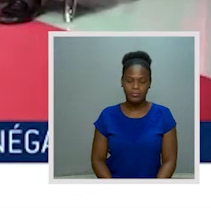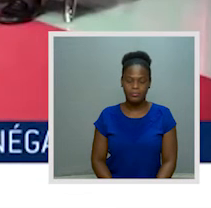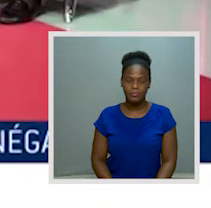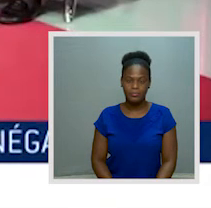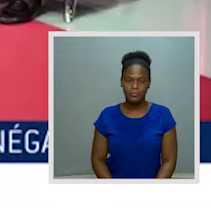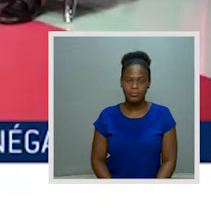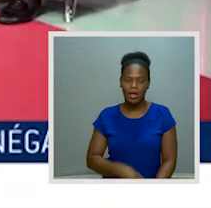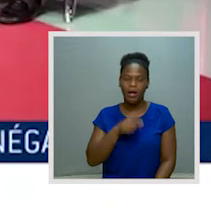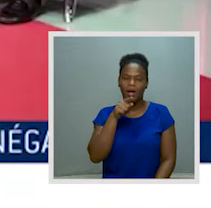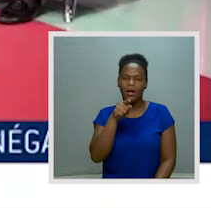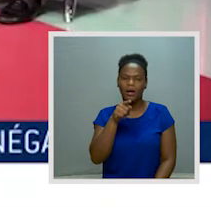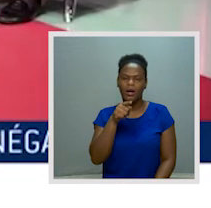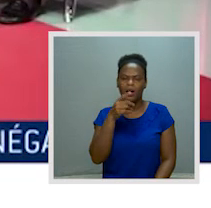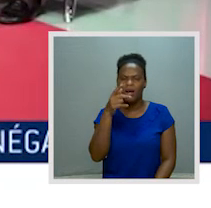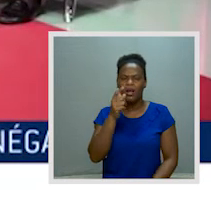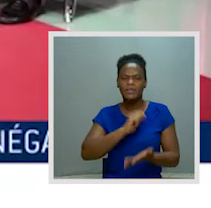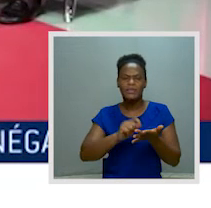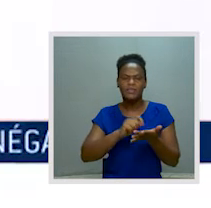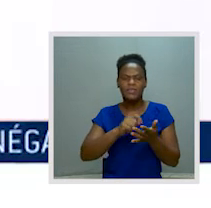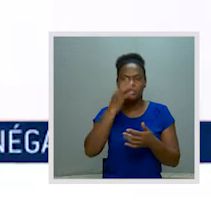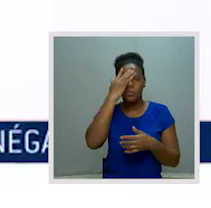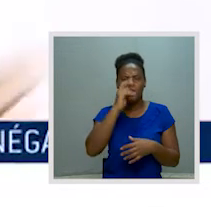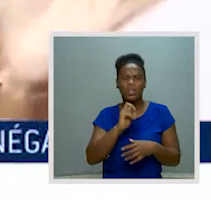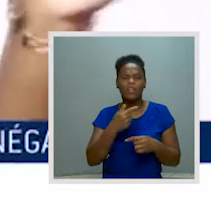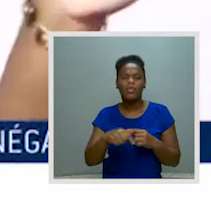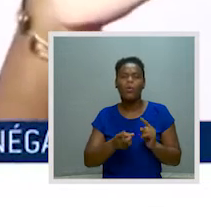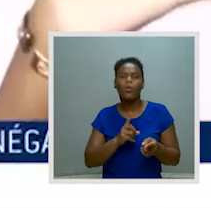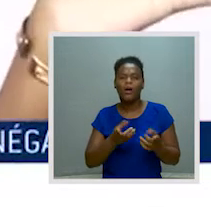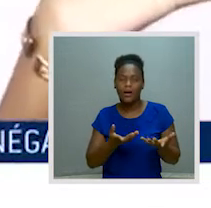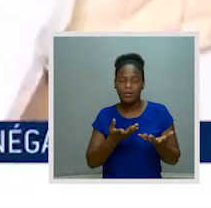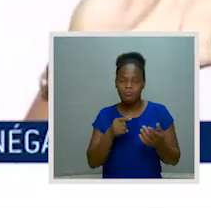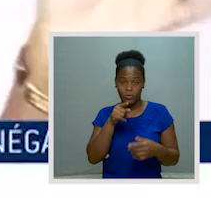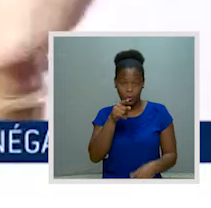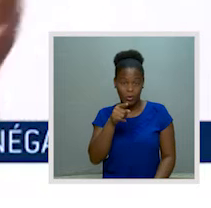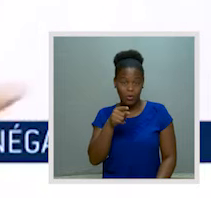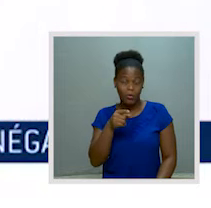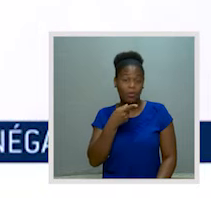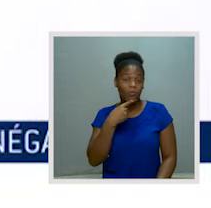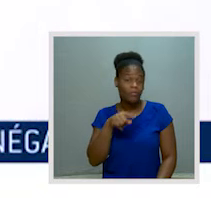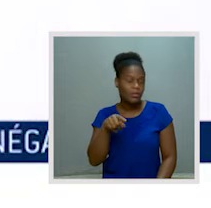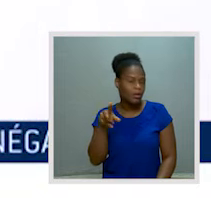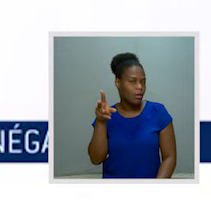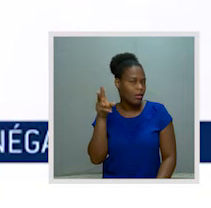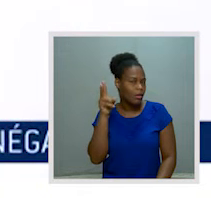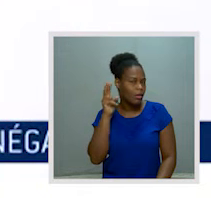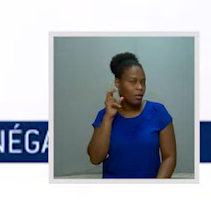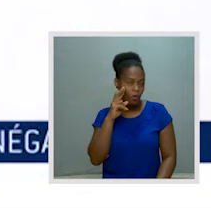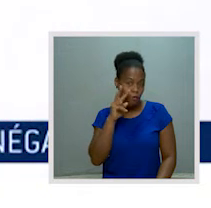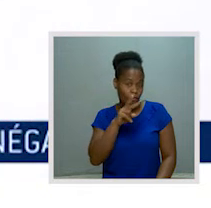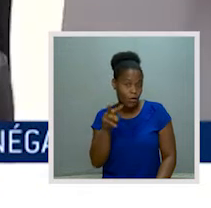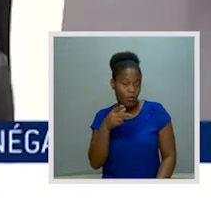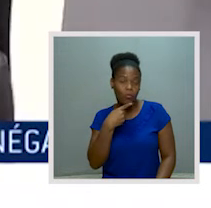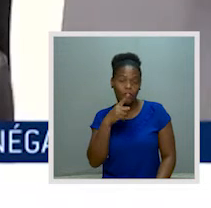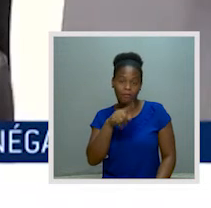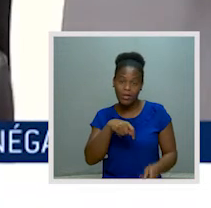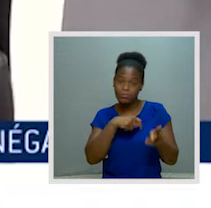vous retrouver sur la télévision Futurs Médias. D'accord. Top départ, l'émission est diffusée tous les matins à 8 h. La